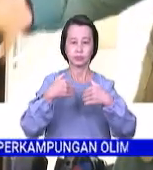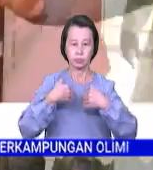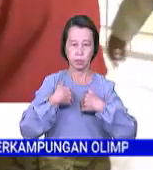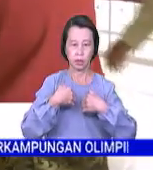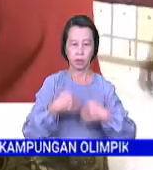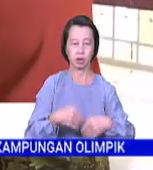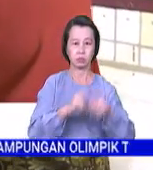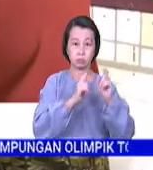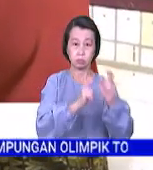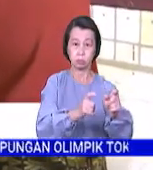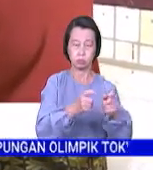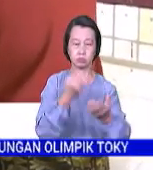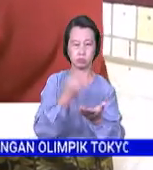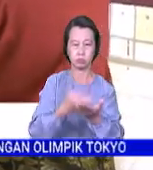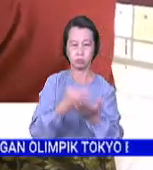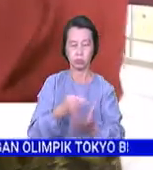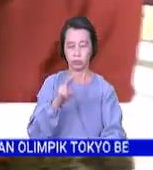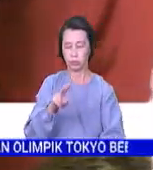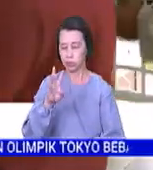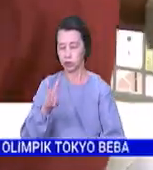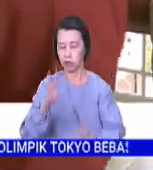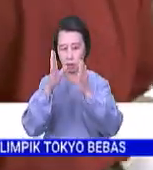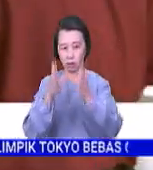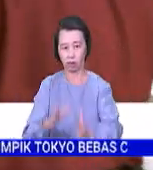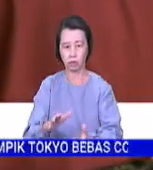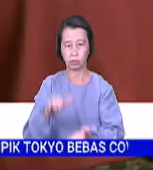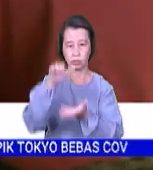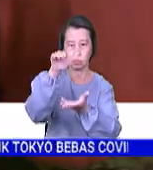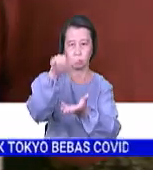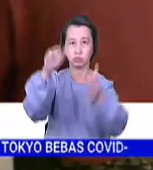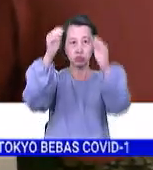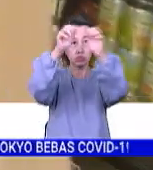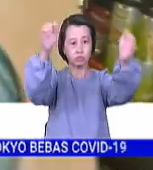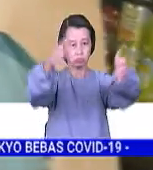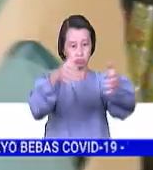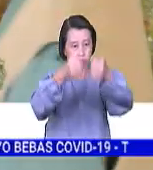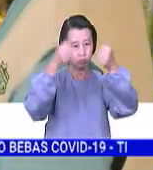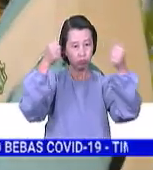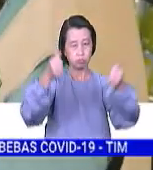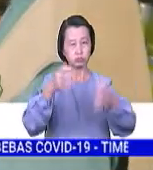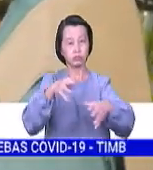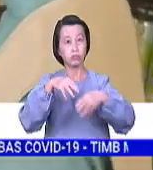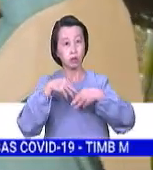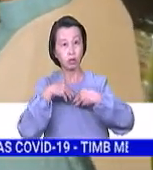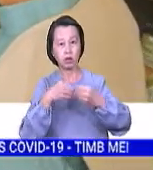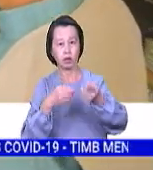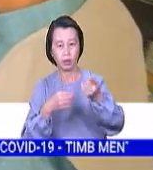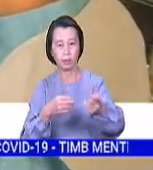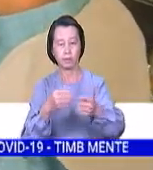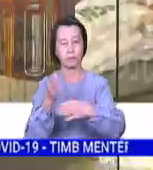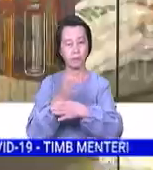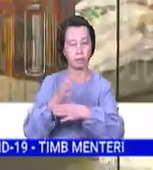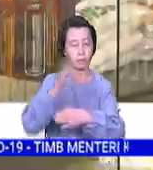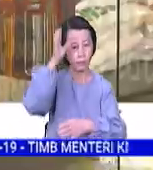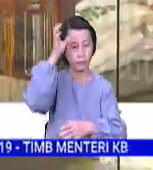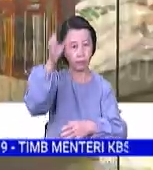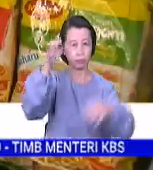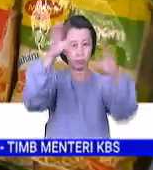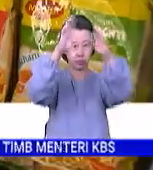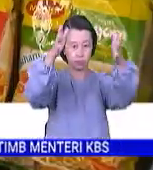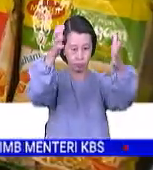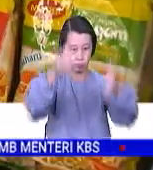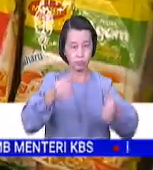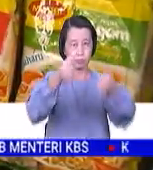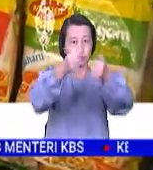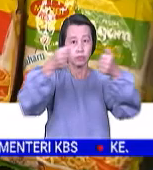mewujudkan gerobok rezeki. 26 individu di klasifikasi asnaf menerima manfaat inisiatif berkonsepkan kios